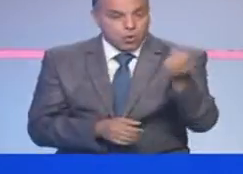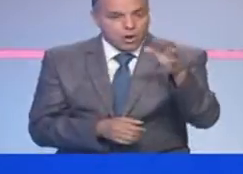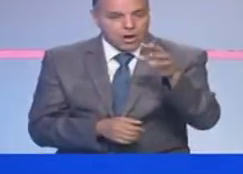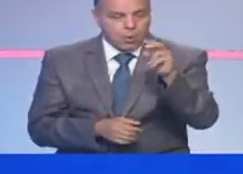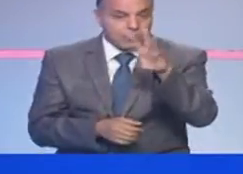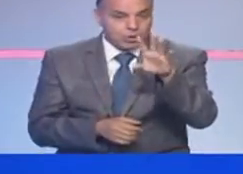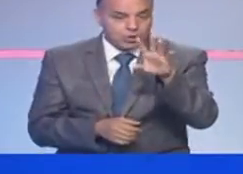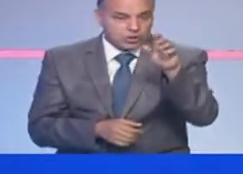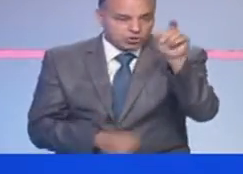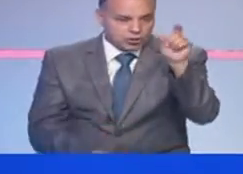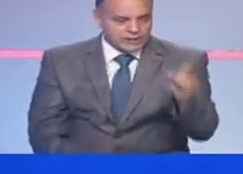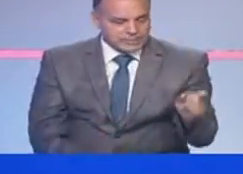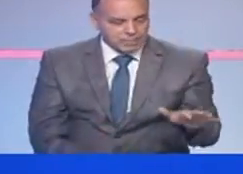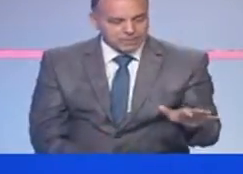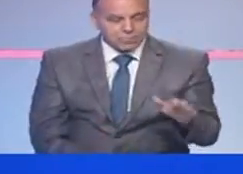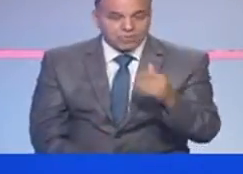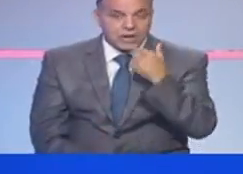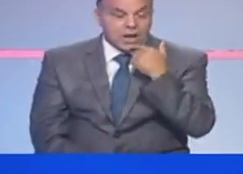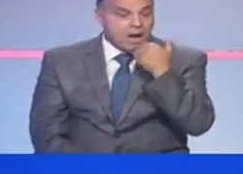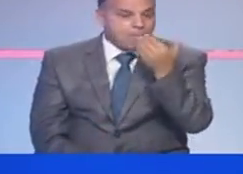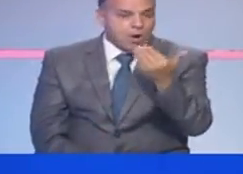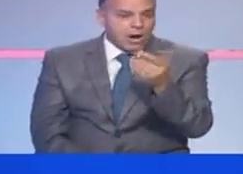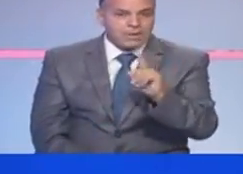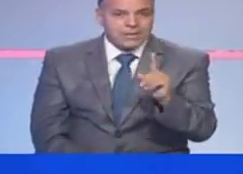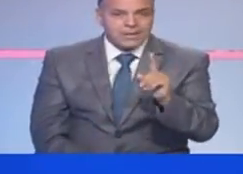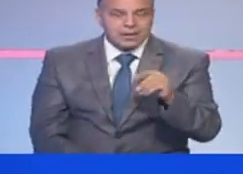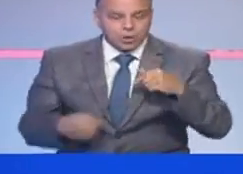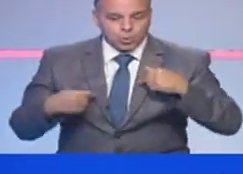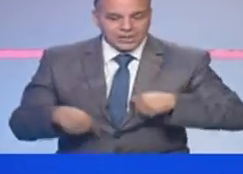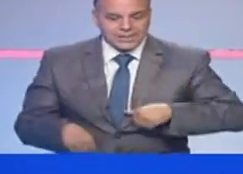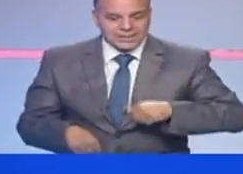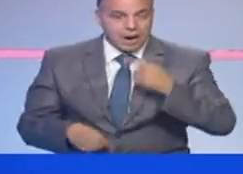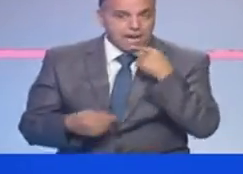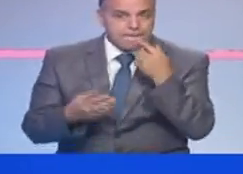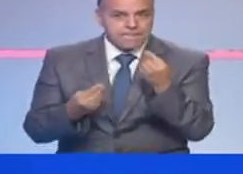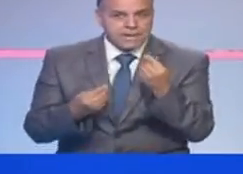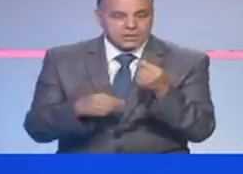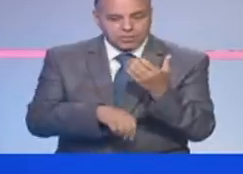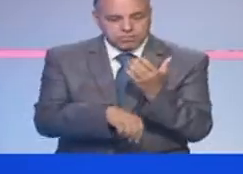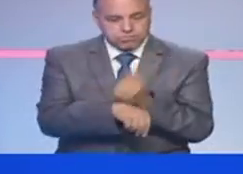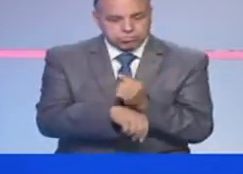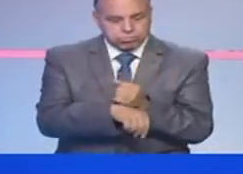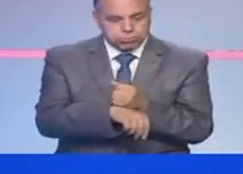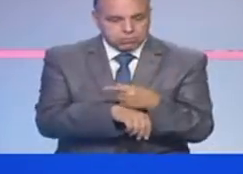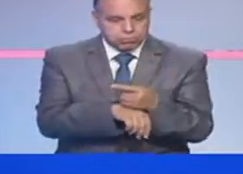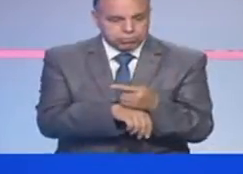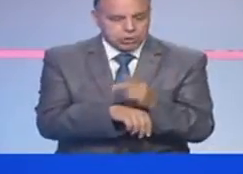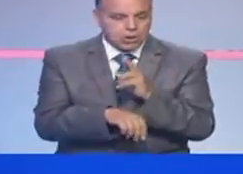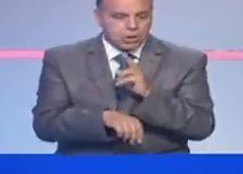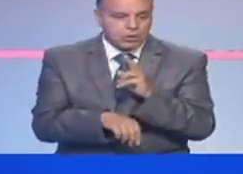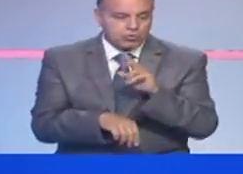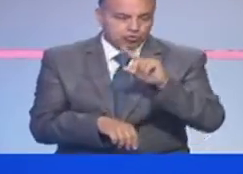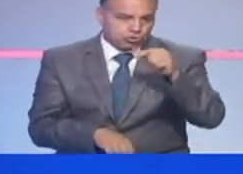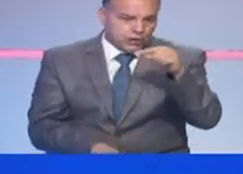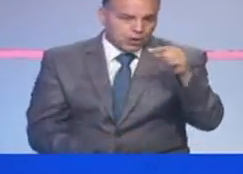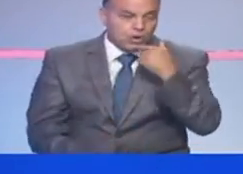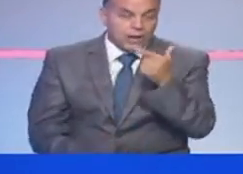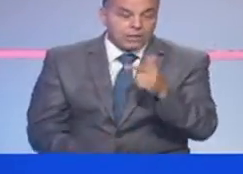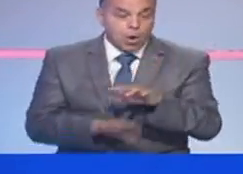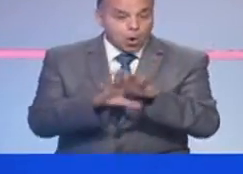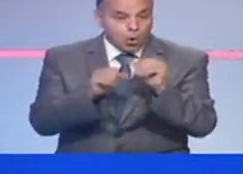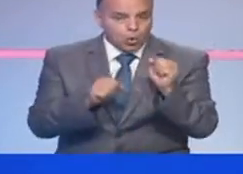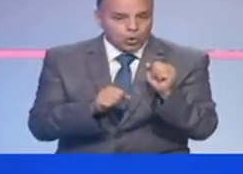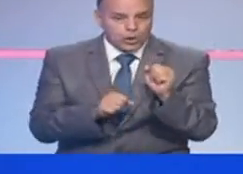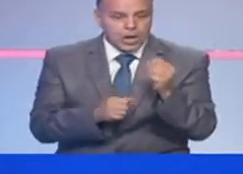وعشرين حاله وفاه في المقابل اعلنت الوزاره ان عدد الملقحين الى غايه منتصف هذا الشهر بلغ